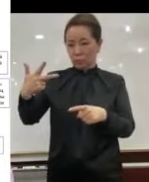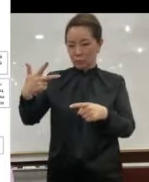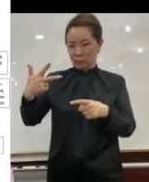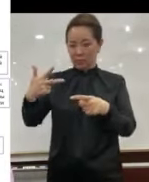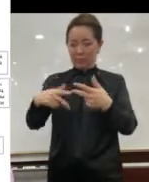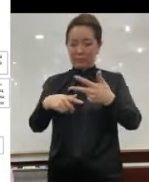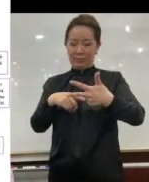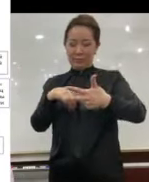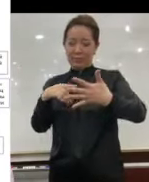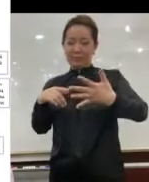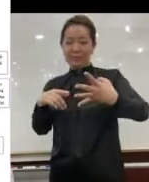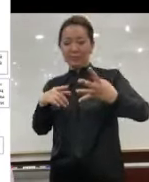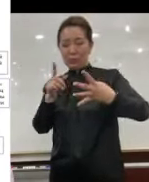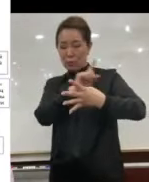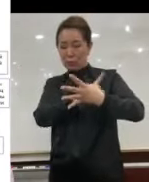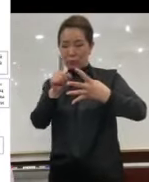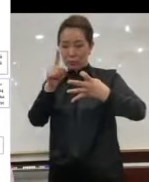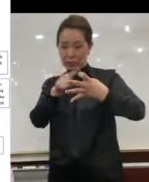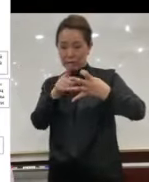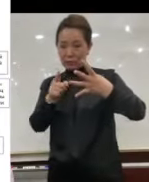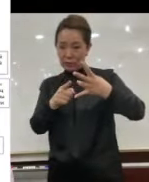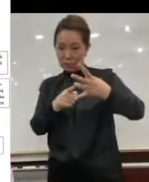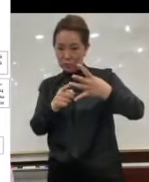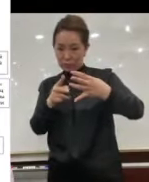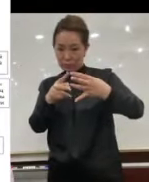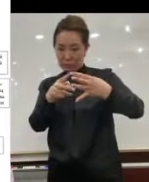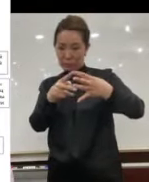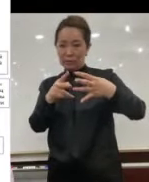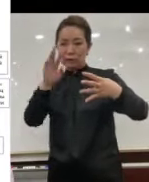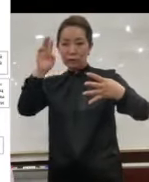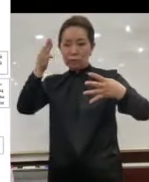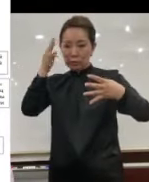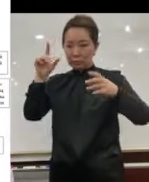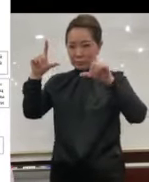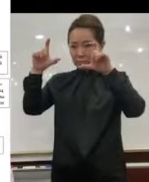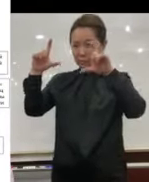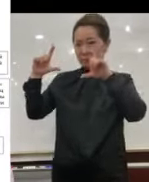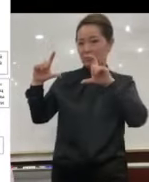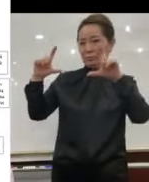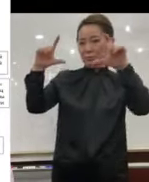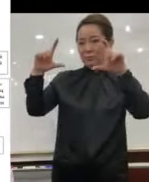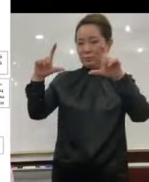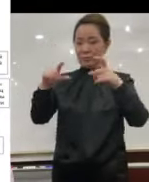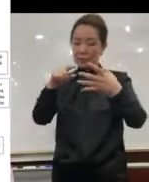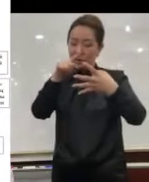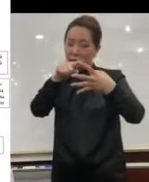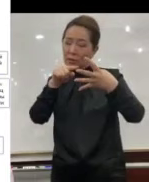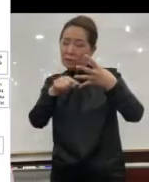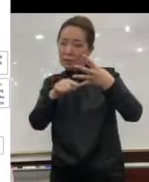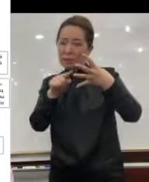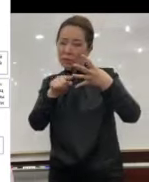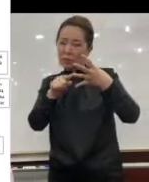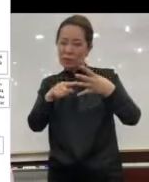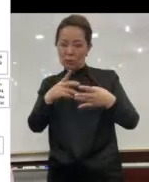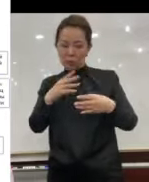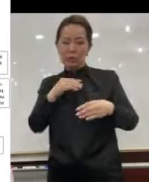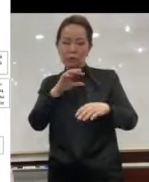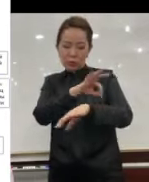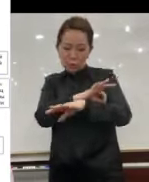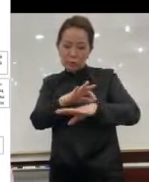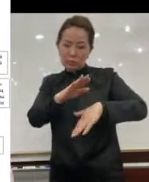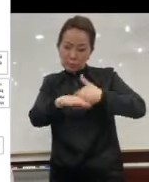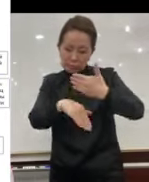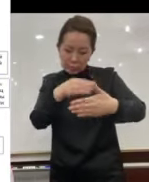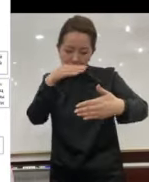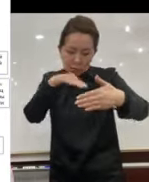гаргасан байна. Тэгэхээр энэ үр дүн 1, үр дүн 3, 2 маань бол яг одоо бодит хэрэгжилт